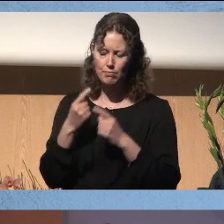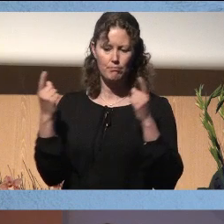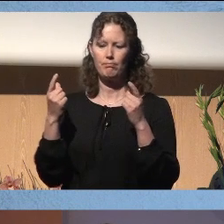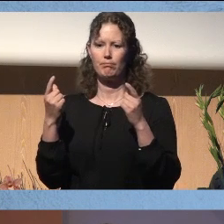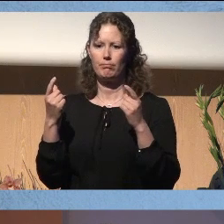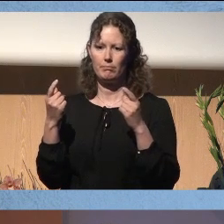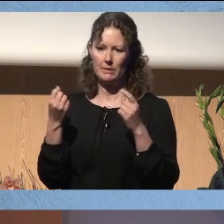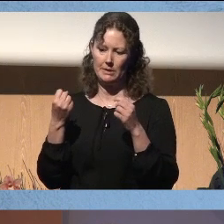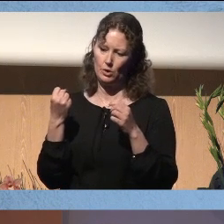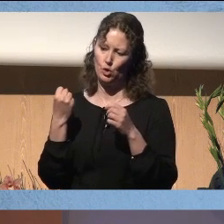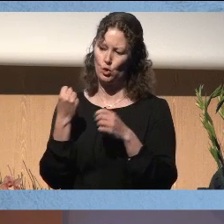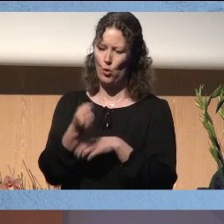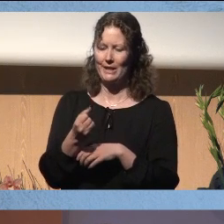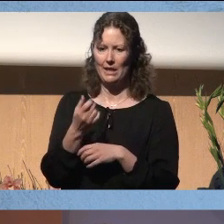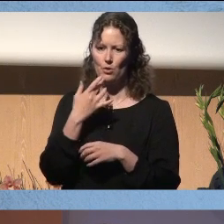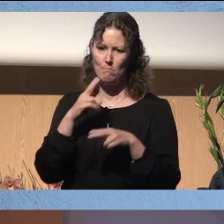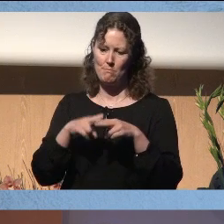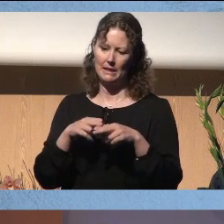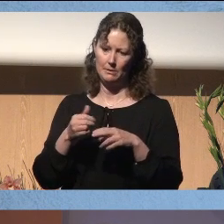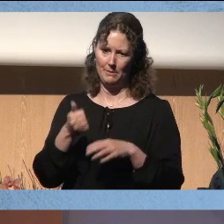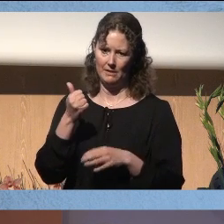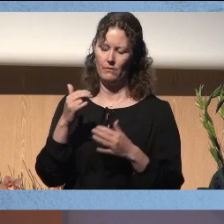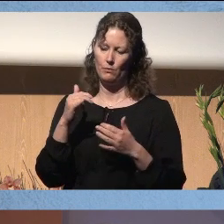merkes best i vår hukommelse.